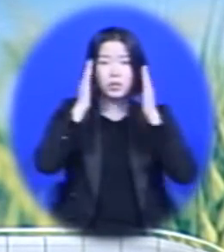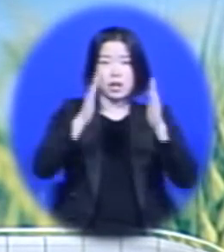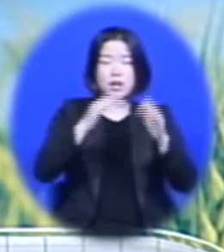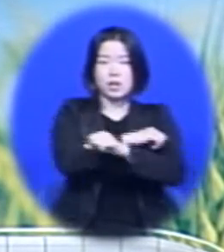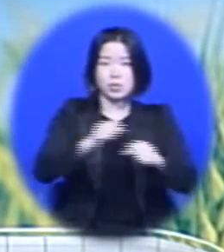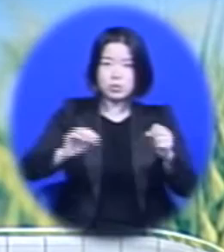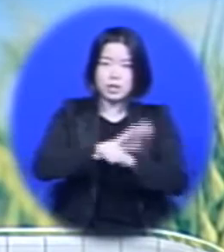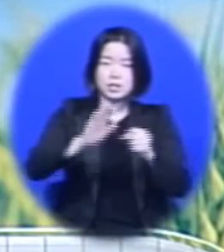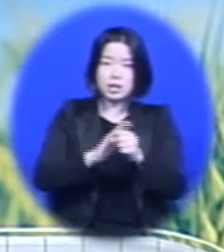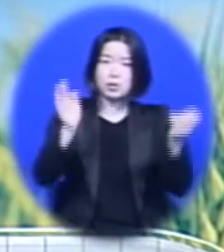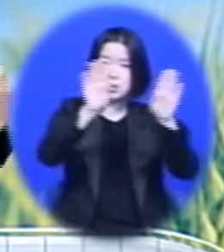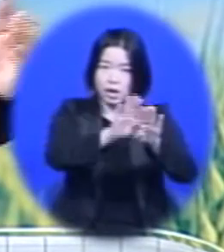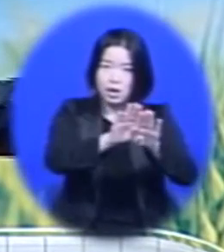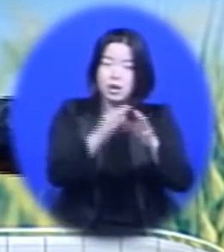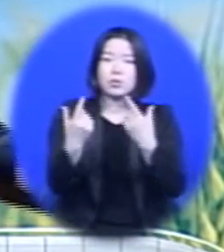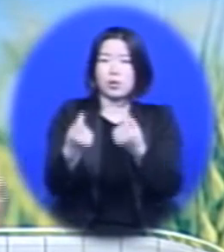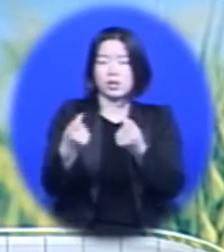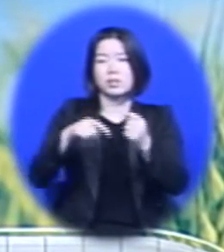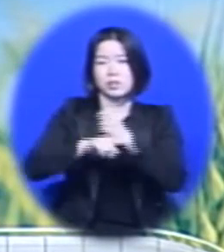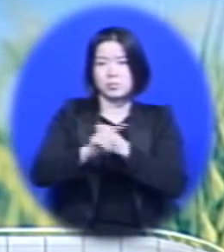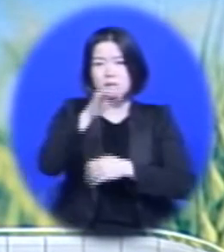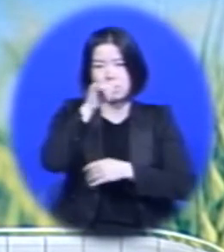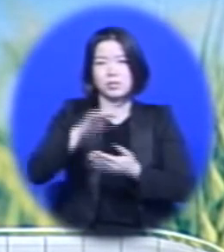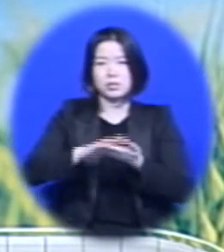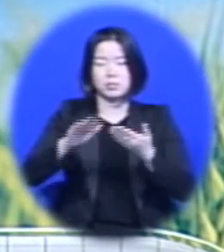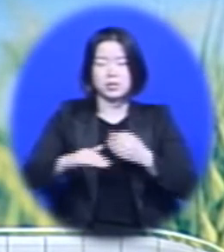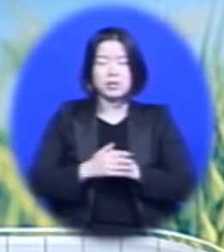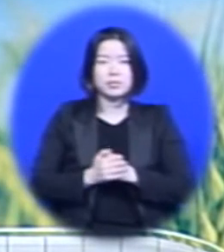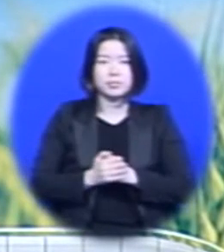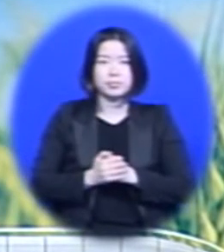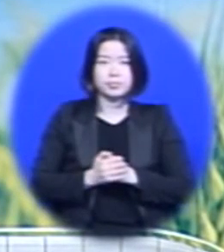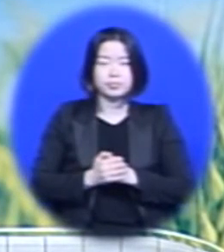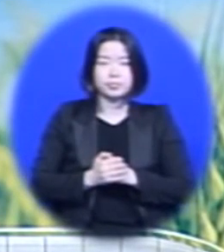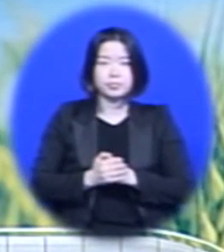용서와 사랑도 닫아버리는 것과 같은 의미가 있다는 것입니다.